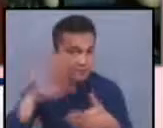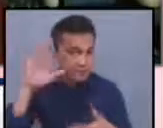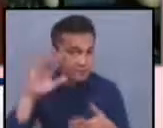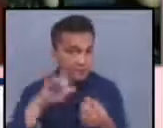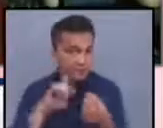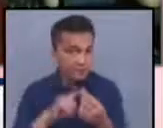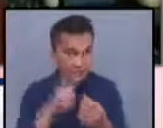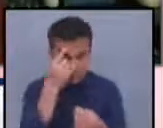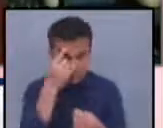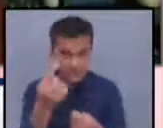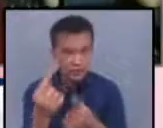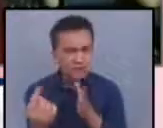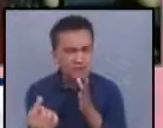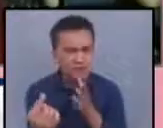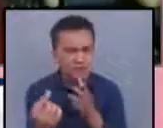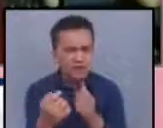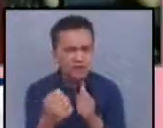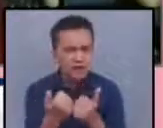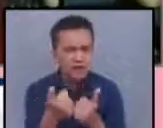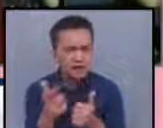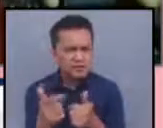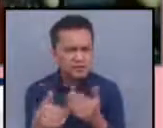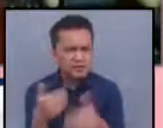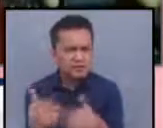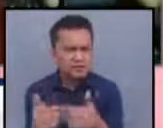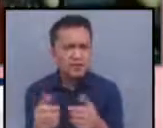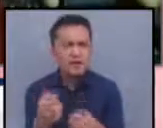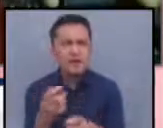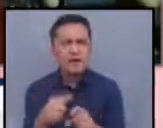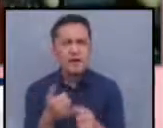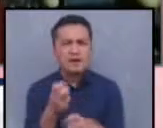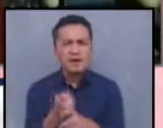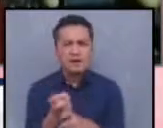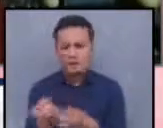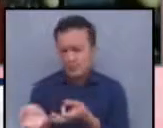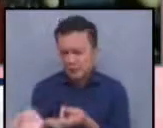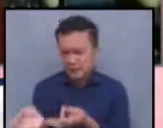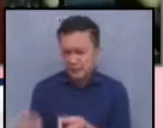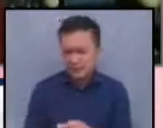mo. Pero Chef, how did you handle it? Gaano ba kahirap magpalaki ng anak ng mag-isa?